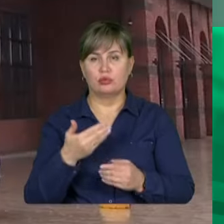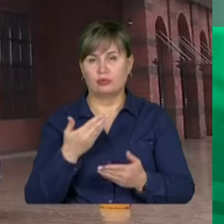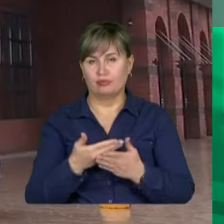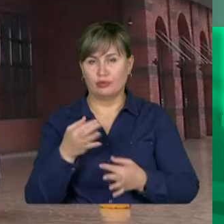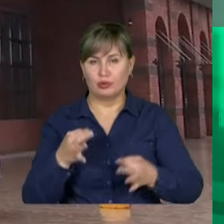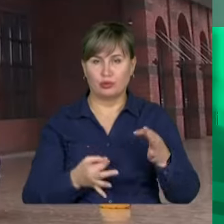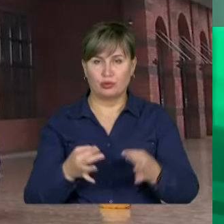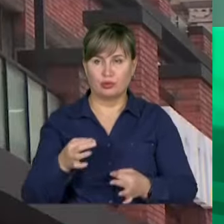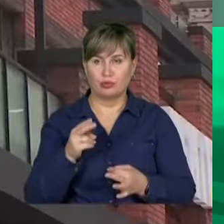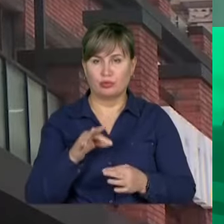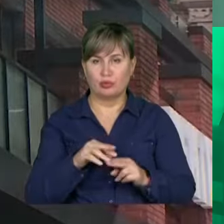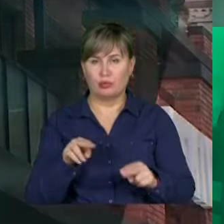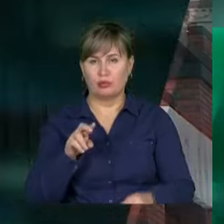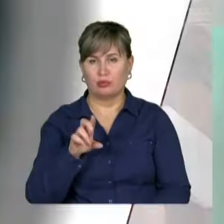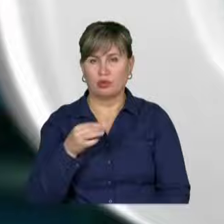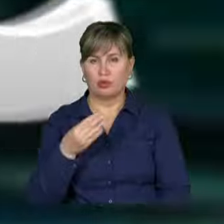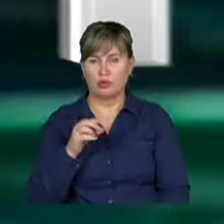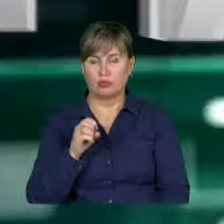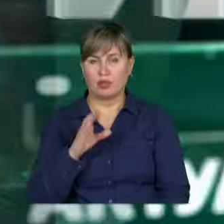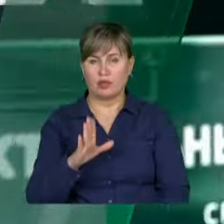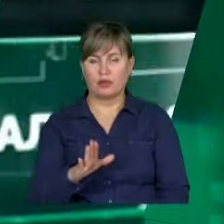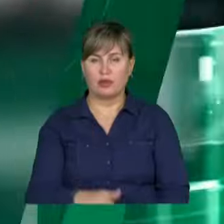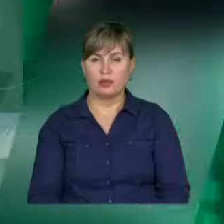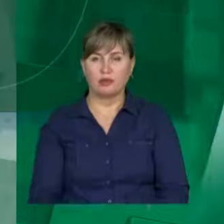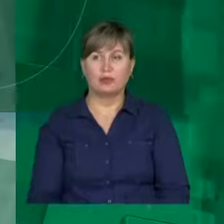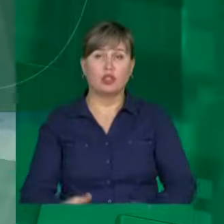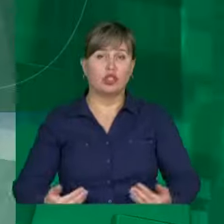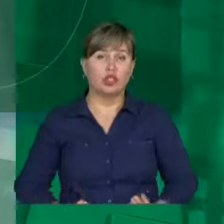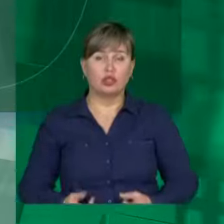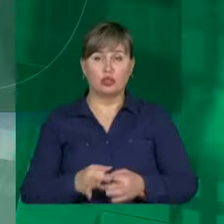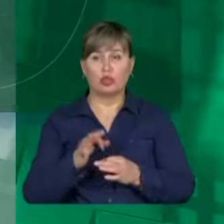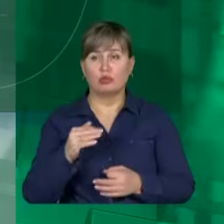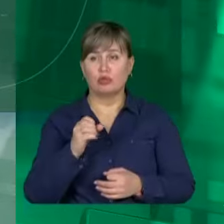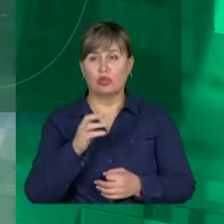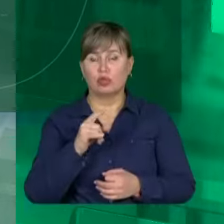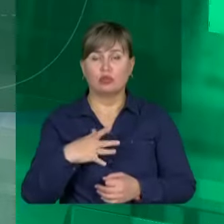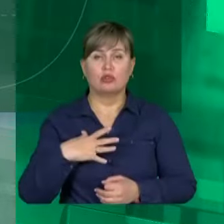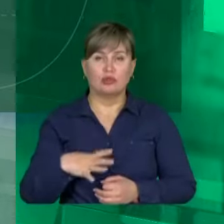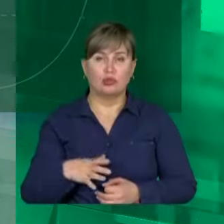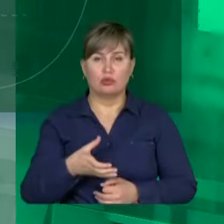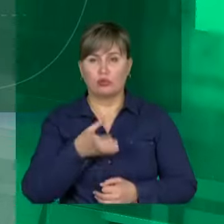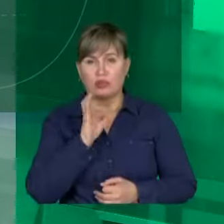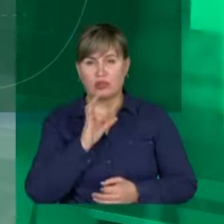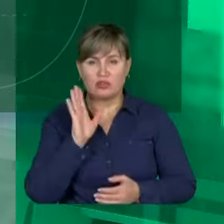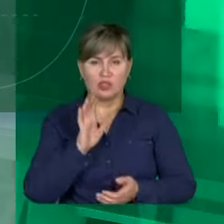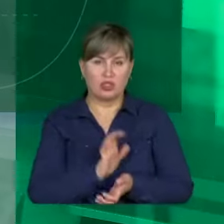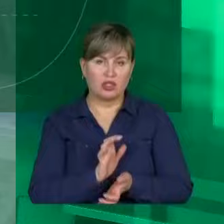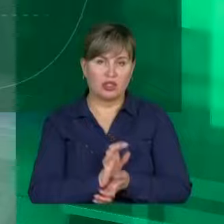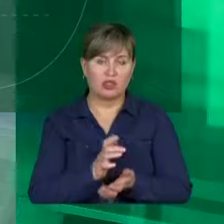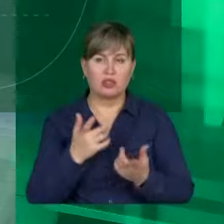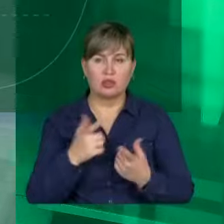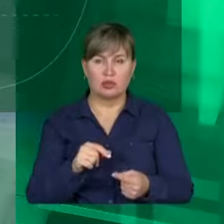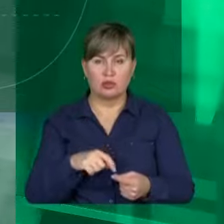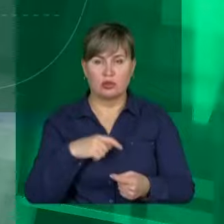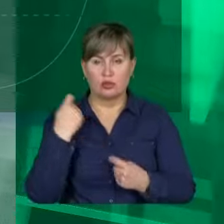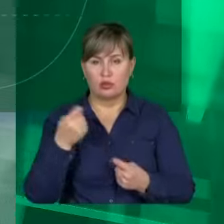по делу экс-министра Куандыка Бишимбаева. Жители области Житысу вынуждены пить грязную воду из пруда, где пасется